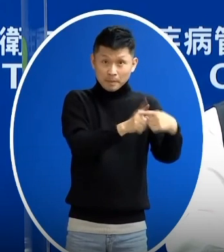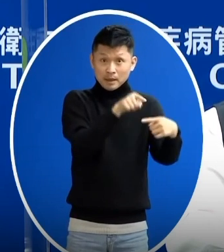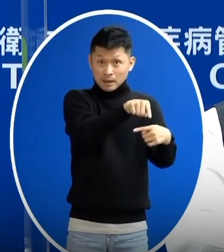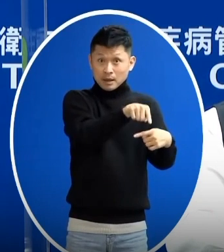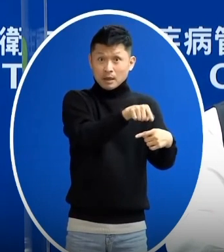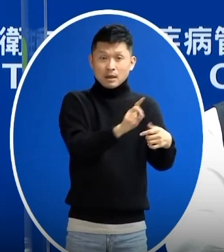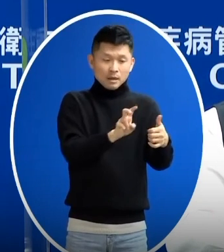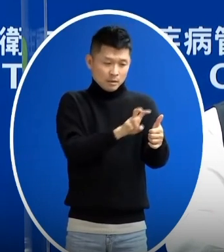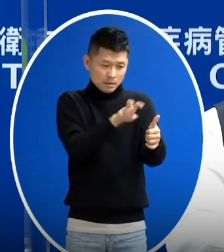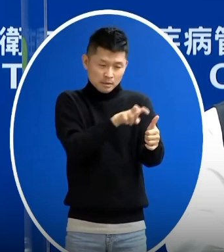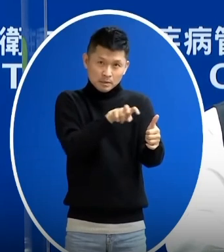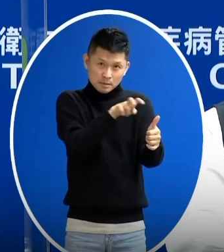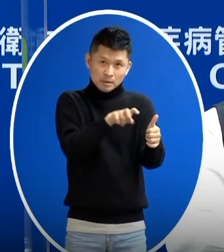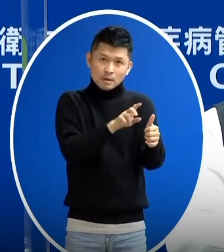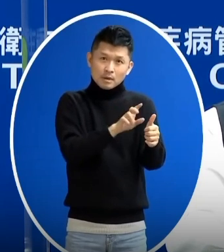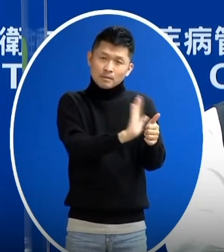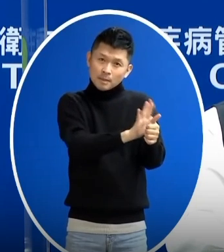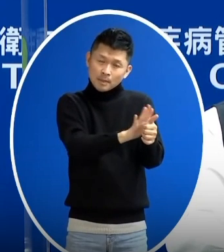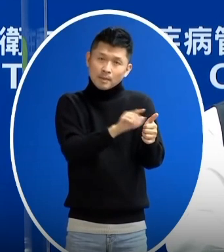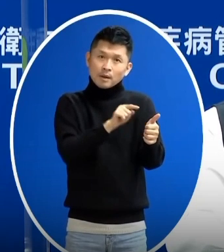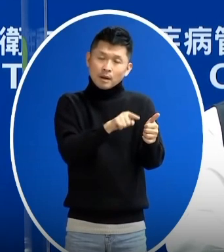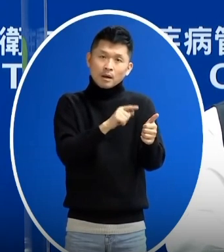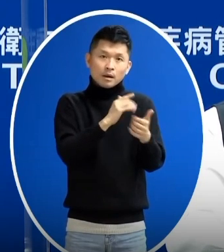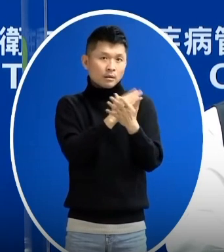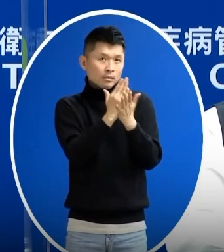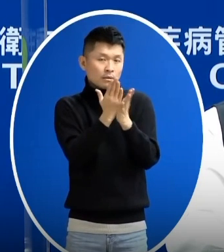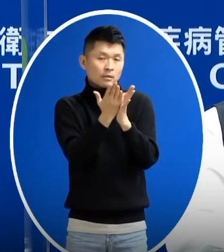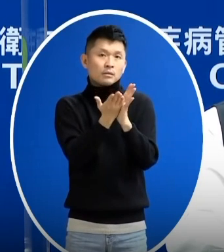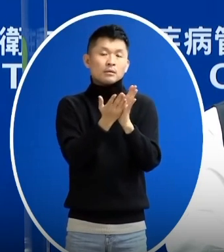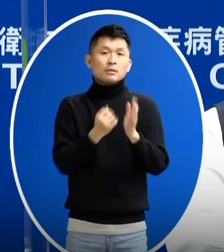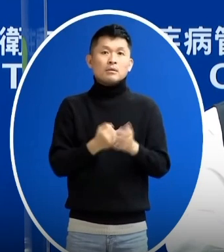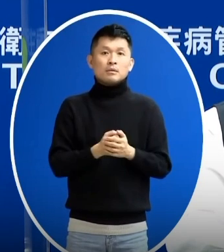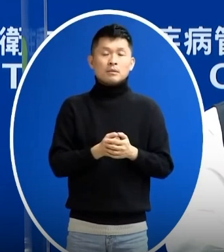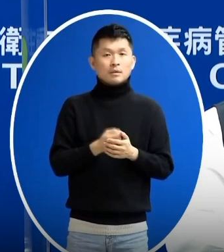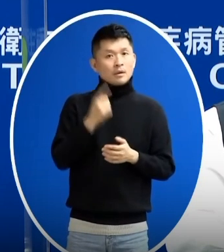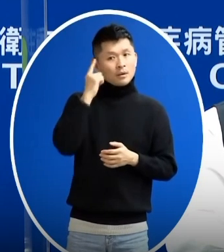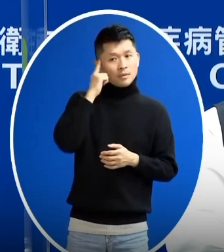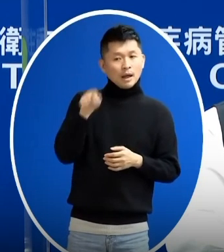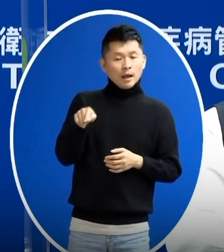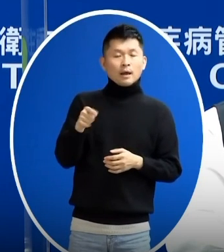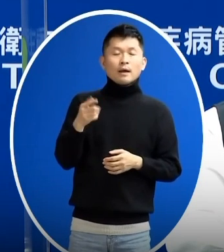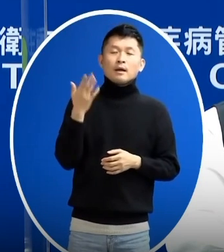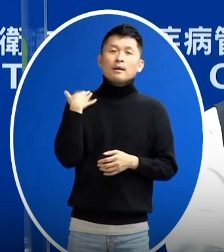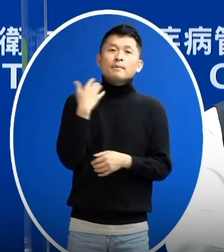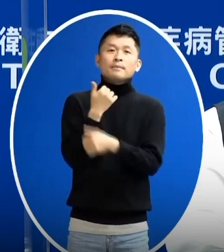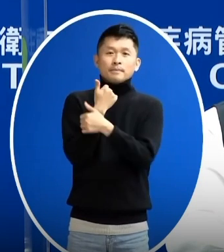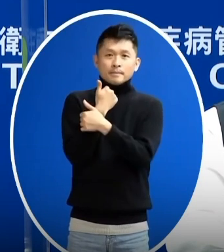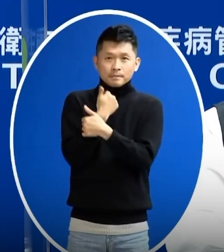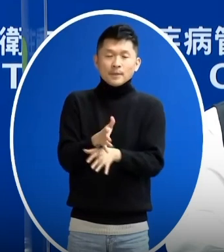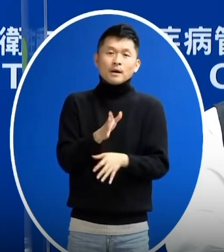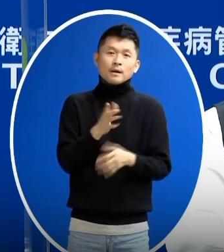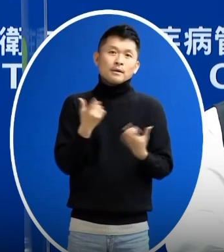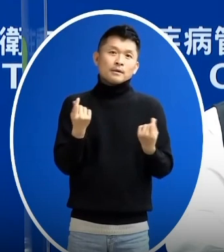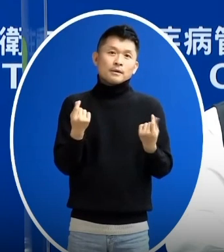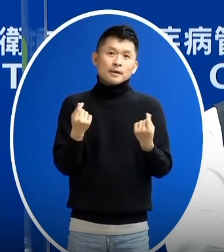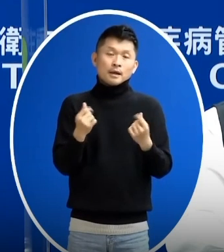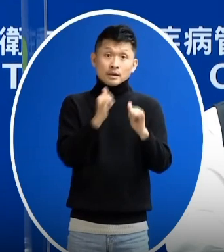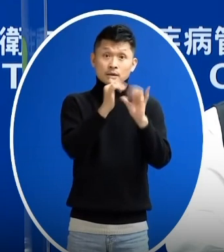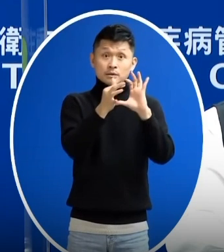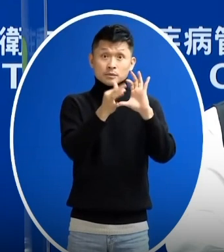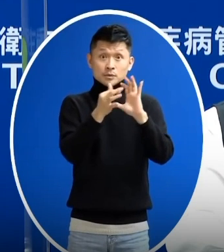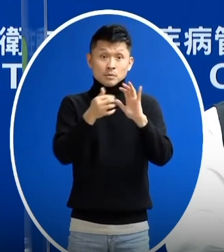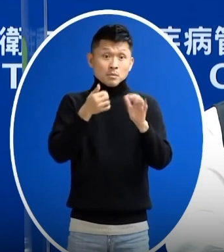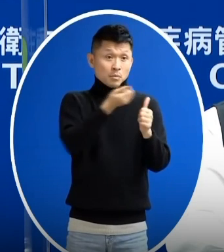人。好，那等等的，好，所以这里面基本上就把它看作是一个旧案，哈，基本上对社区的影响很